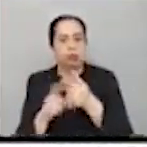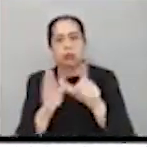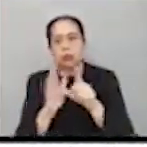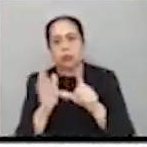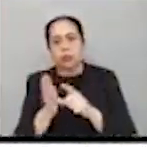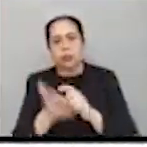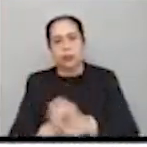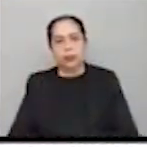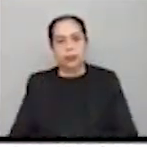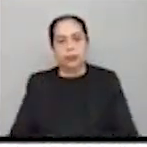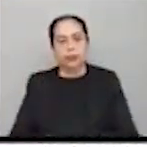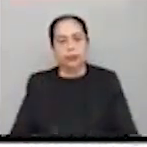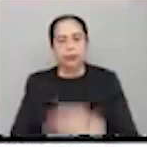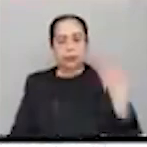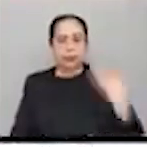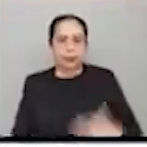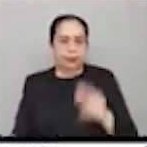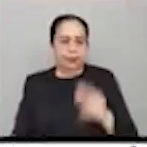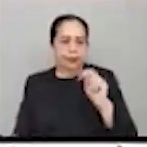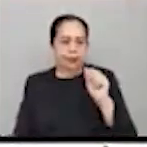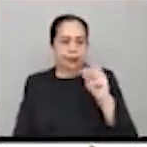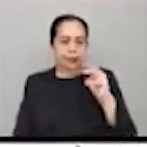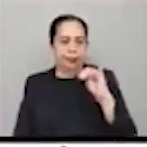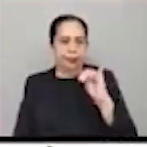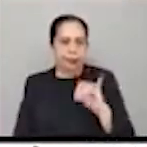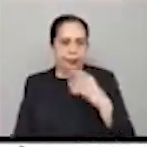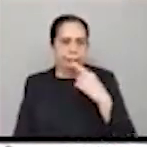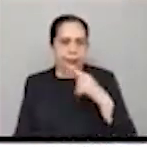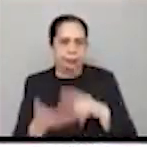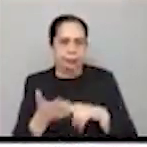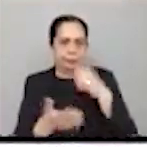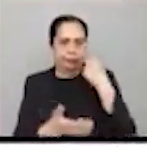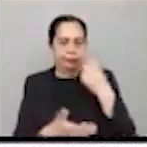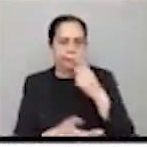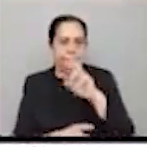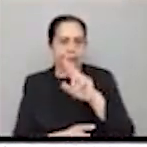Naomi Tiborcio para sa Morning Show ng Bayan, Rise and Shine Pilipinas.